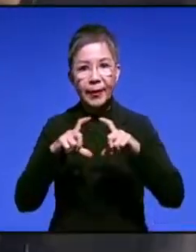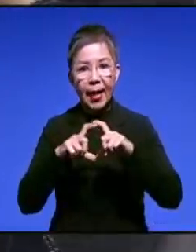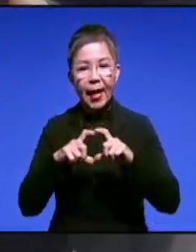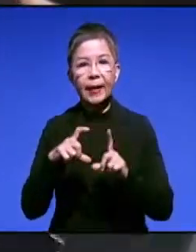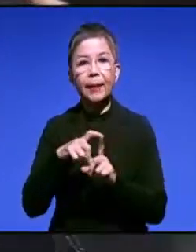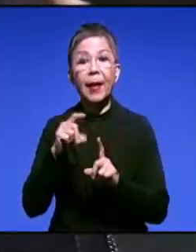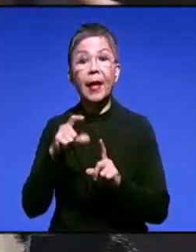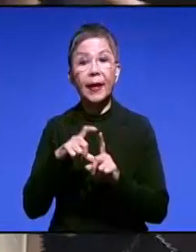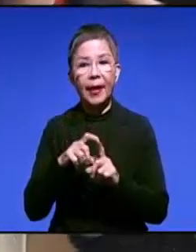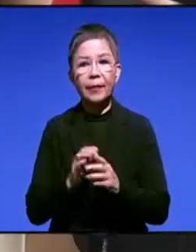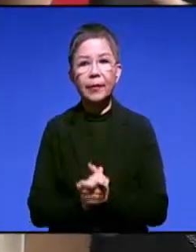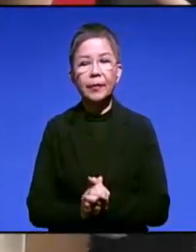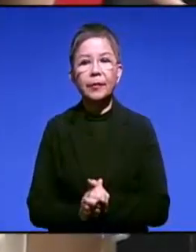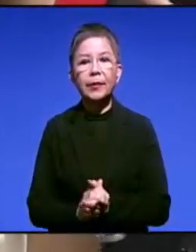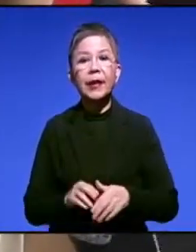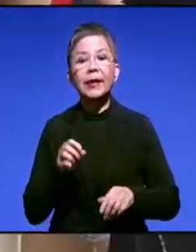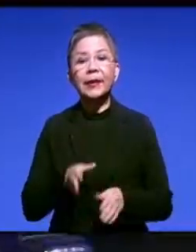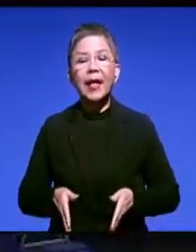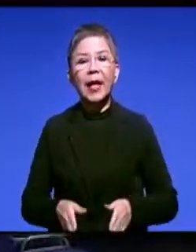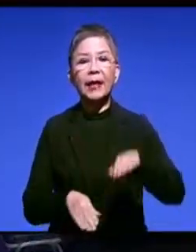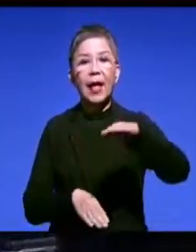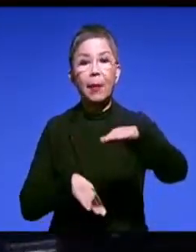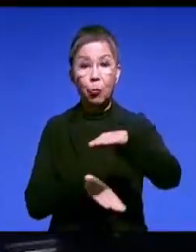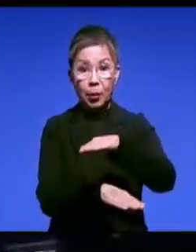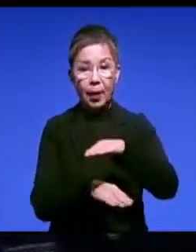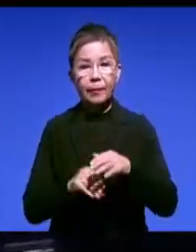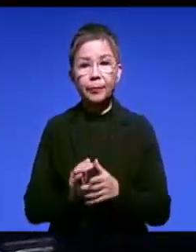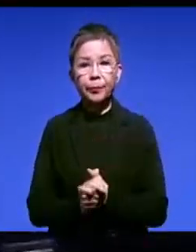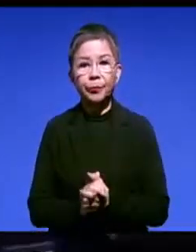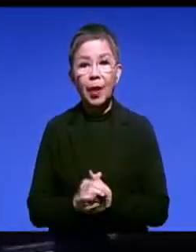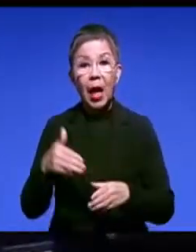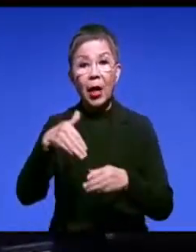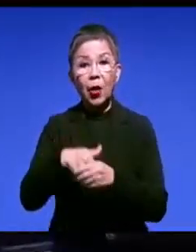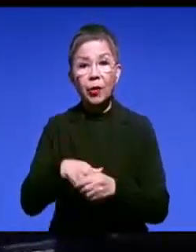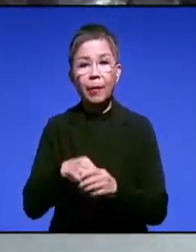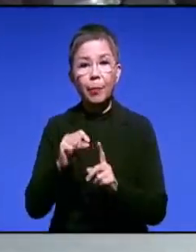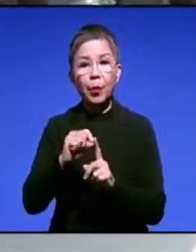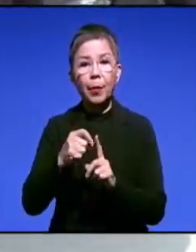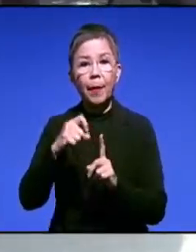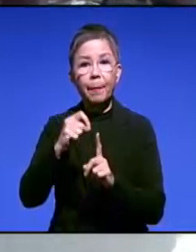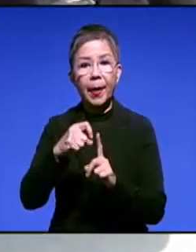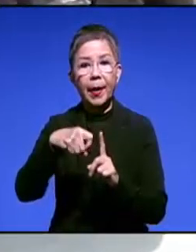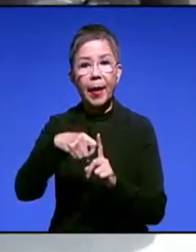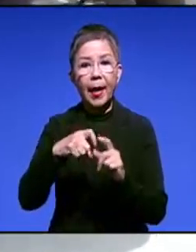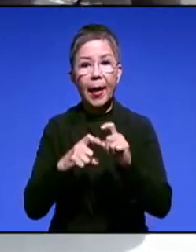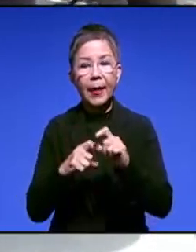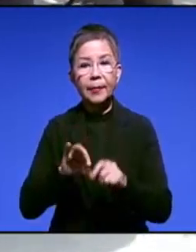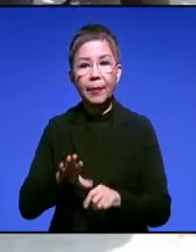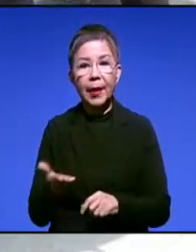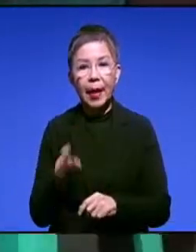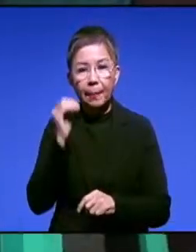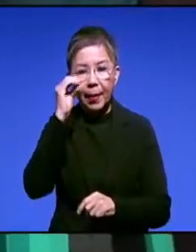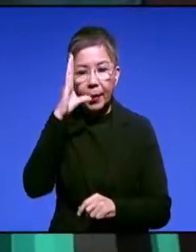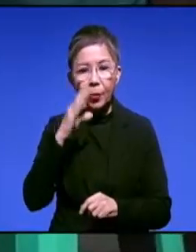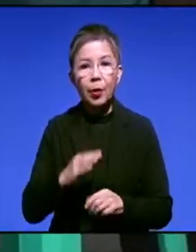Jakarta, di kawasan Tanah Abang, Jakarta Pusat. Gali Putra melaporkan anggota fraksi PKS ini meninggal Senin pagi tadi di Rumah